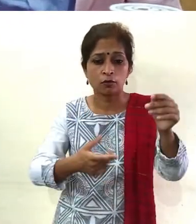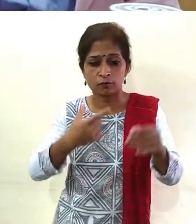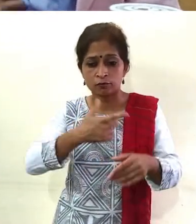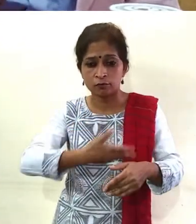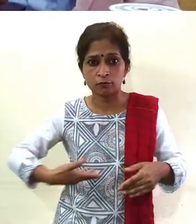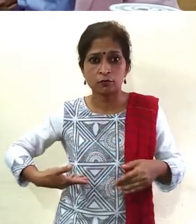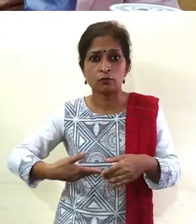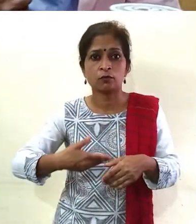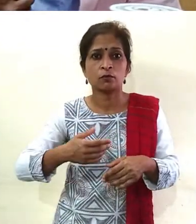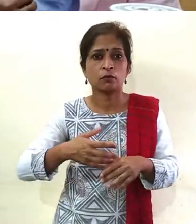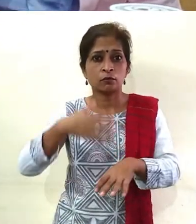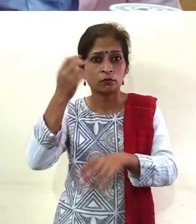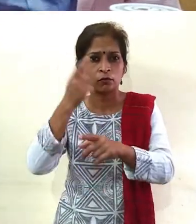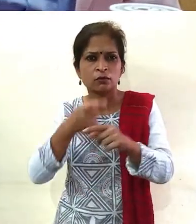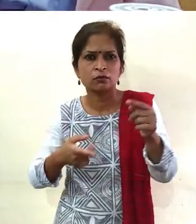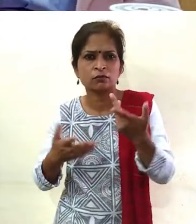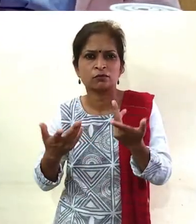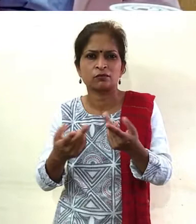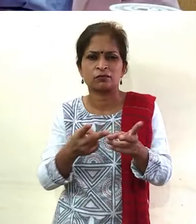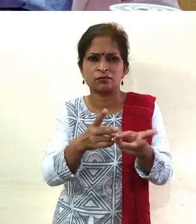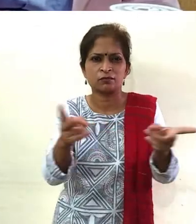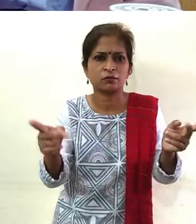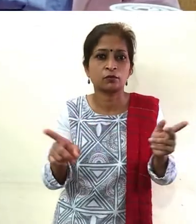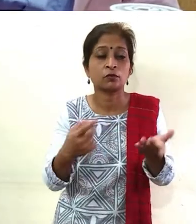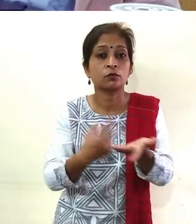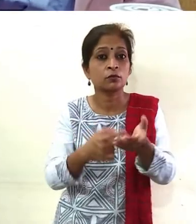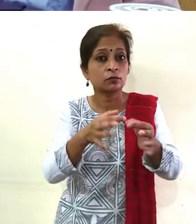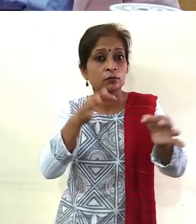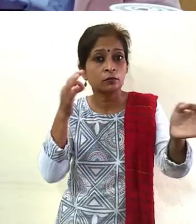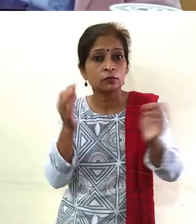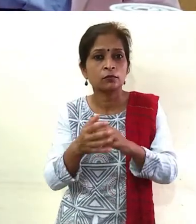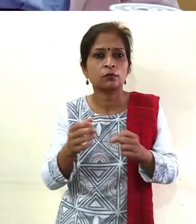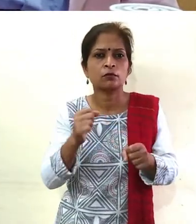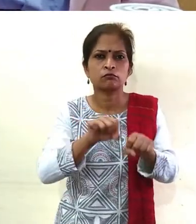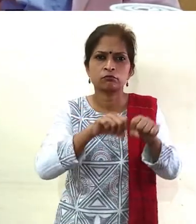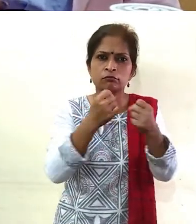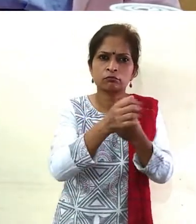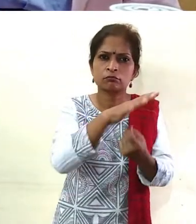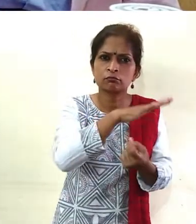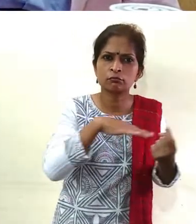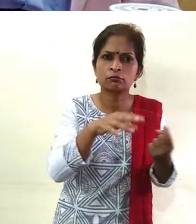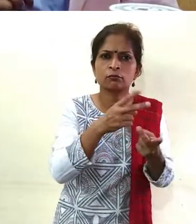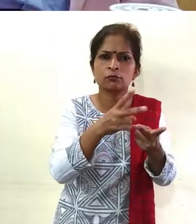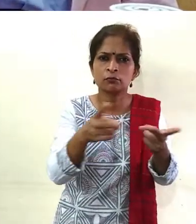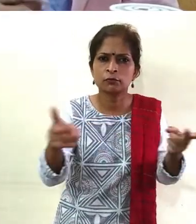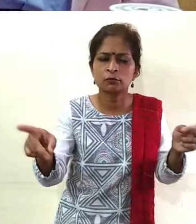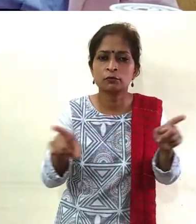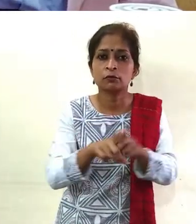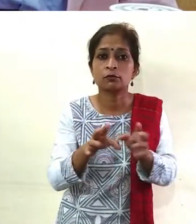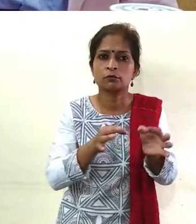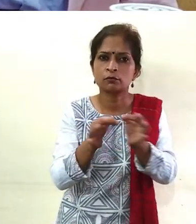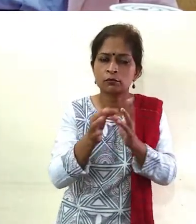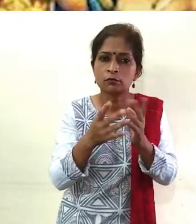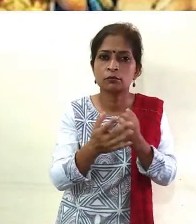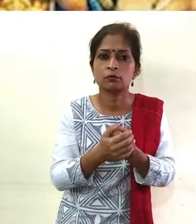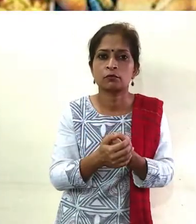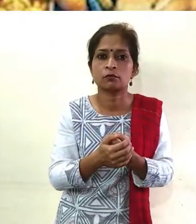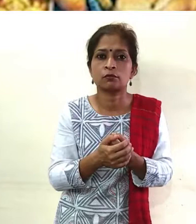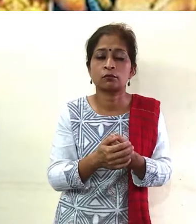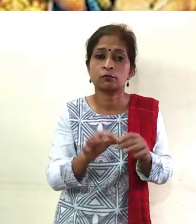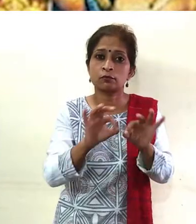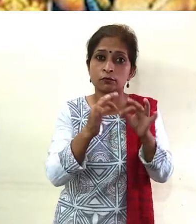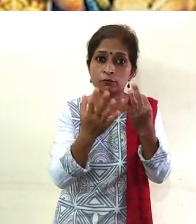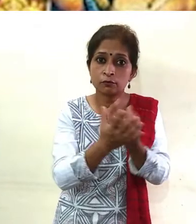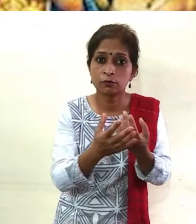गए। तो राम अवतार में समाज, एक पत्नी व्रता, ये तमाम तरह की चीजें बताएंगे जिससे कि परिवार बन